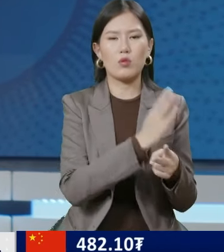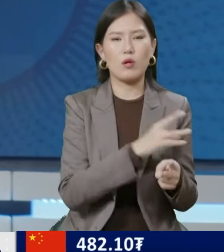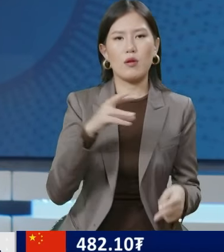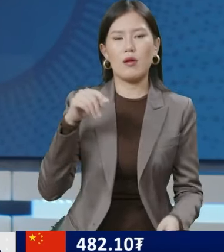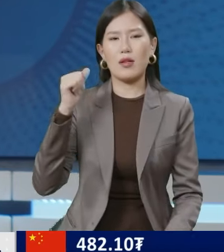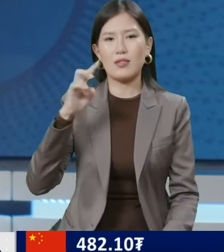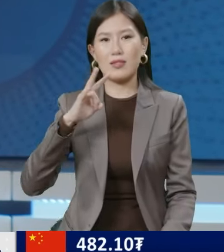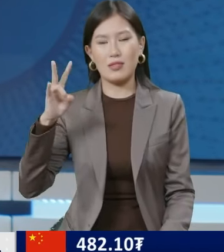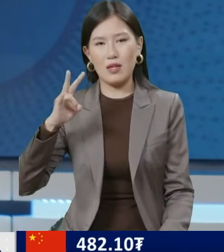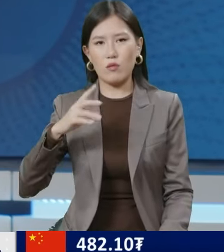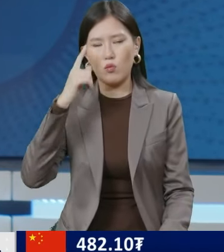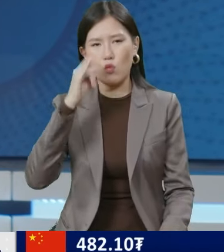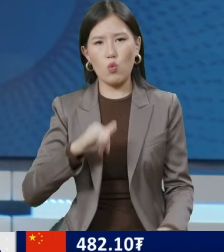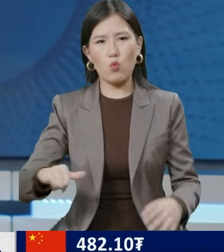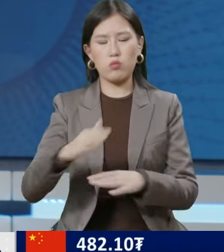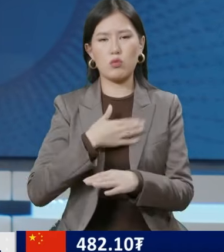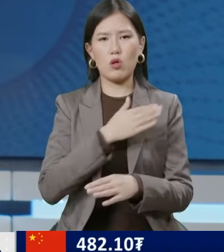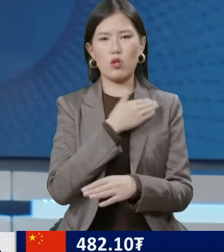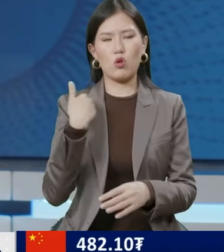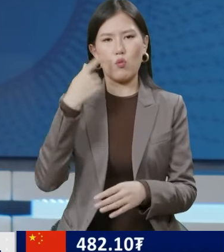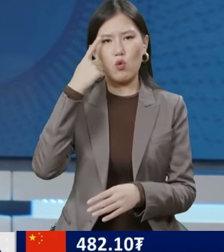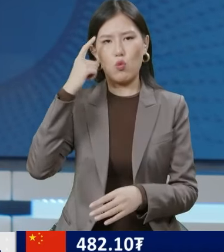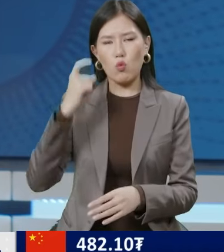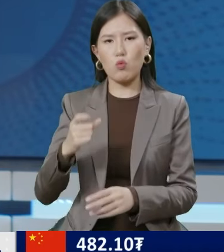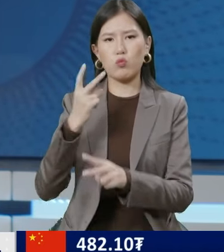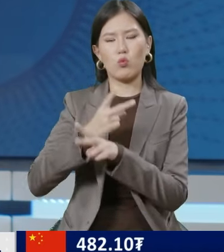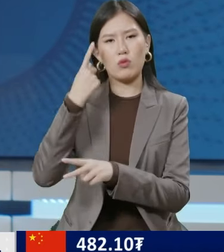хуулийн төслийг өргөн барьна гэлээ.